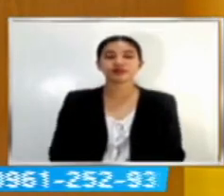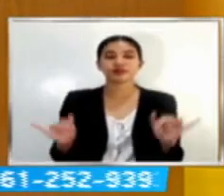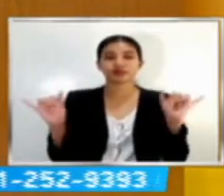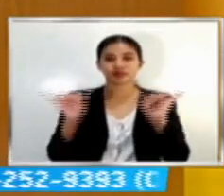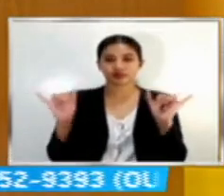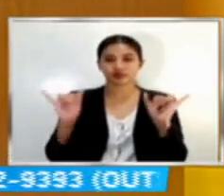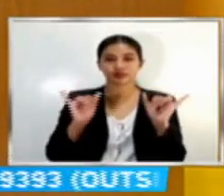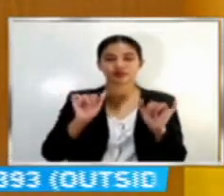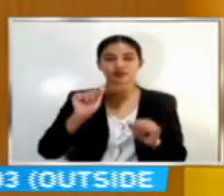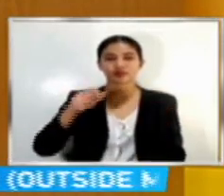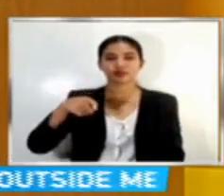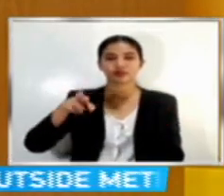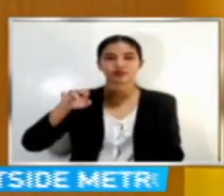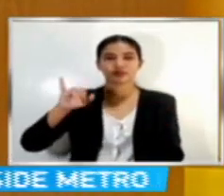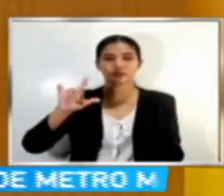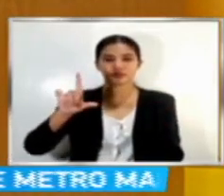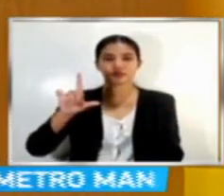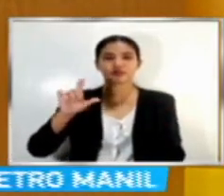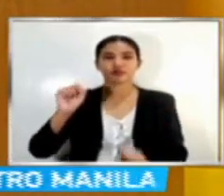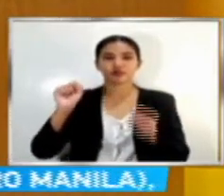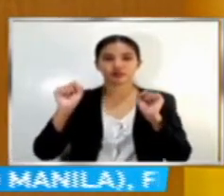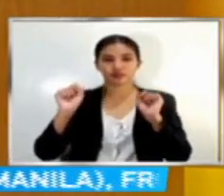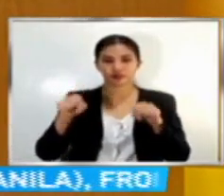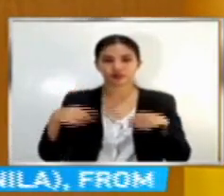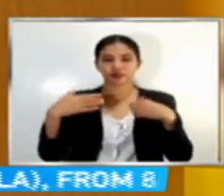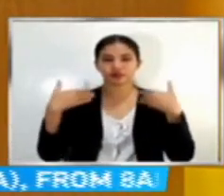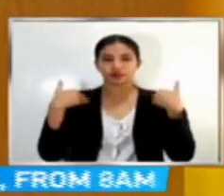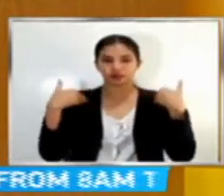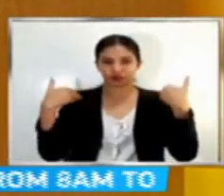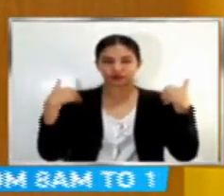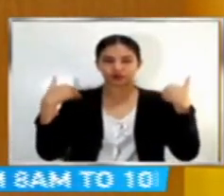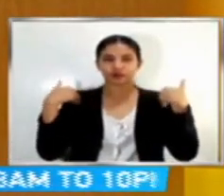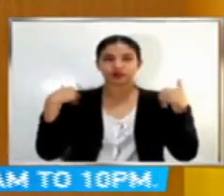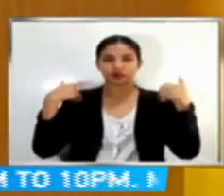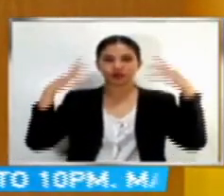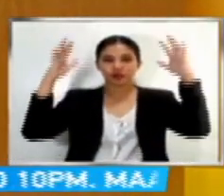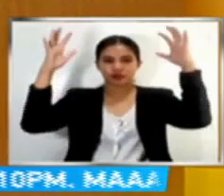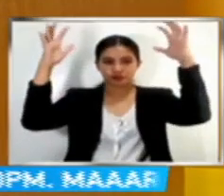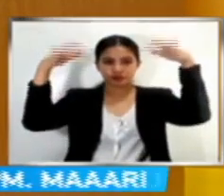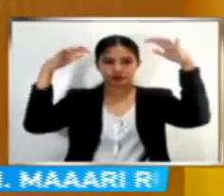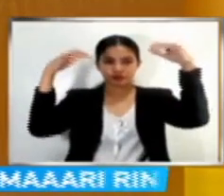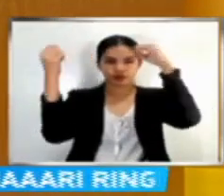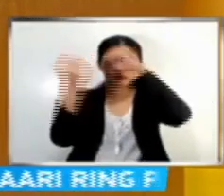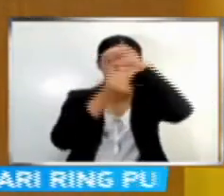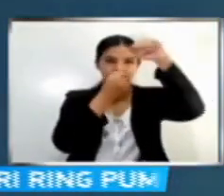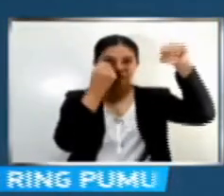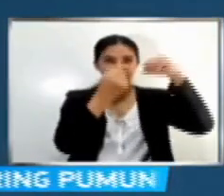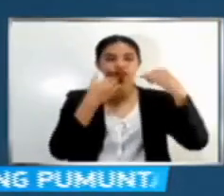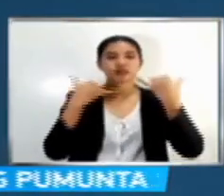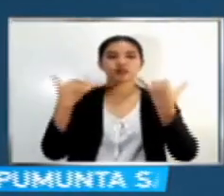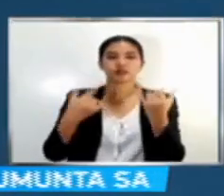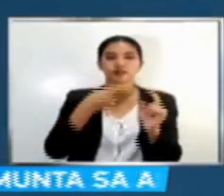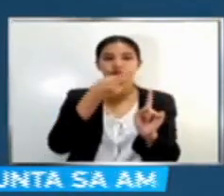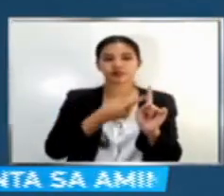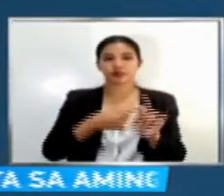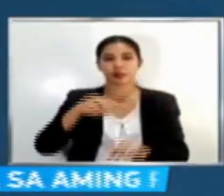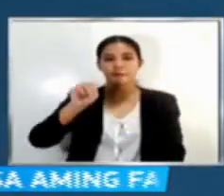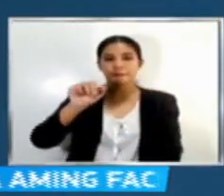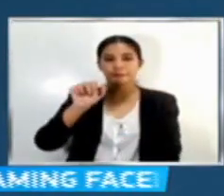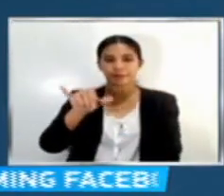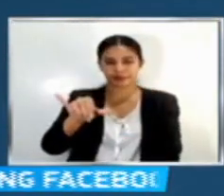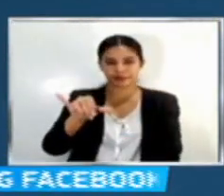isang bagyo ang pumasok o mamuo sa Philippine Area of Responsibility ngayong pong buwan ng Mayo. Kung hindi po ito